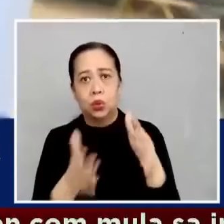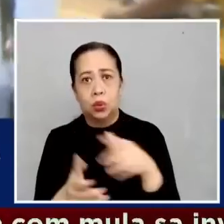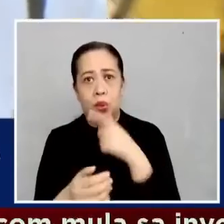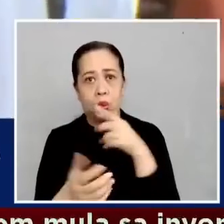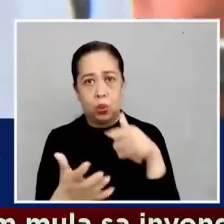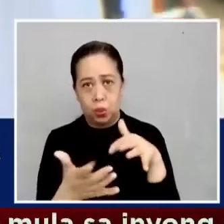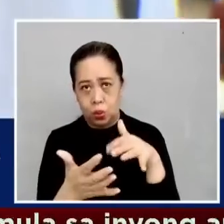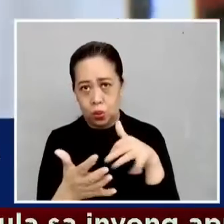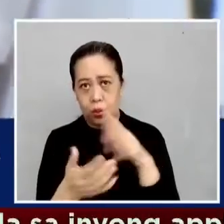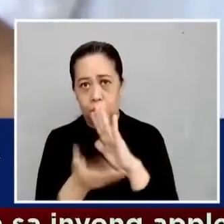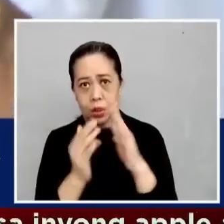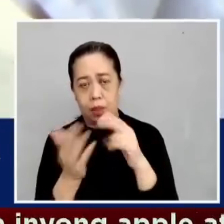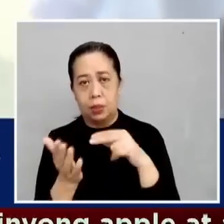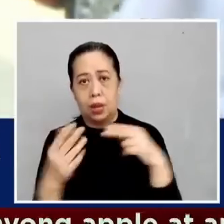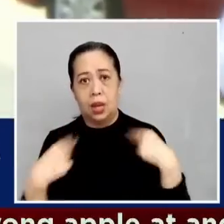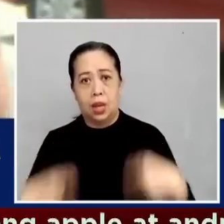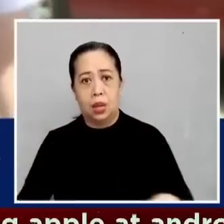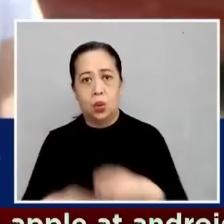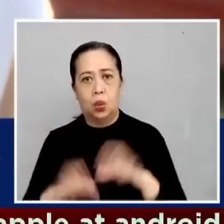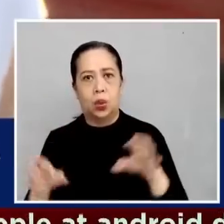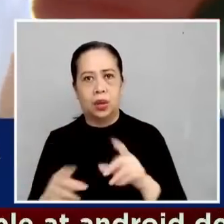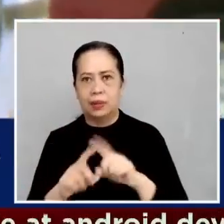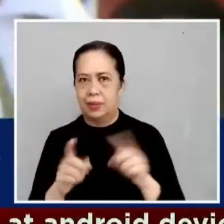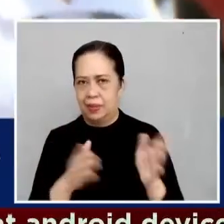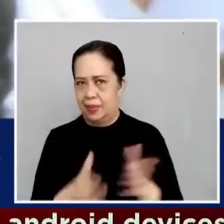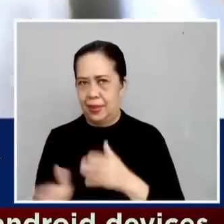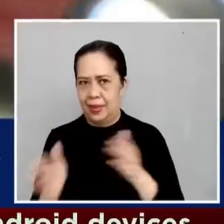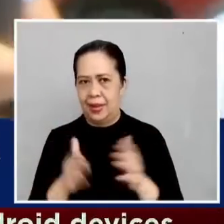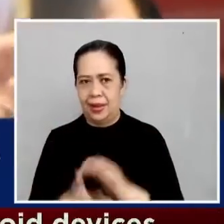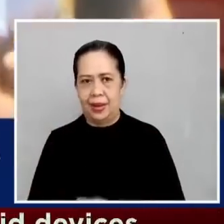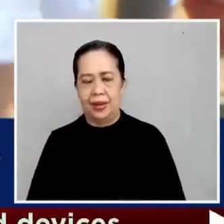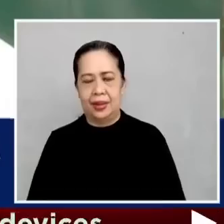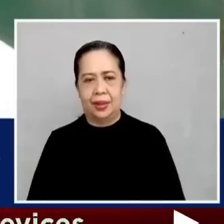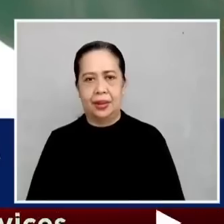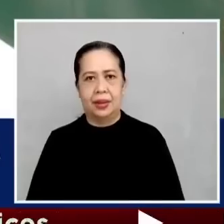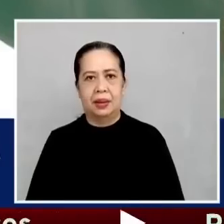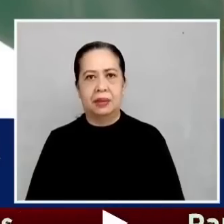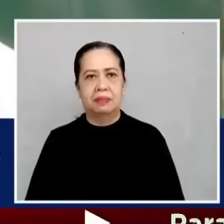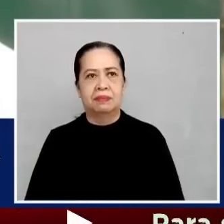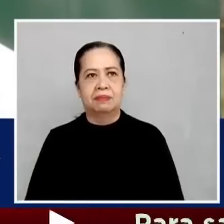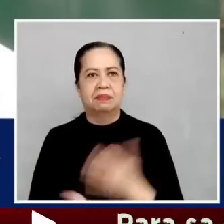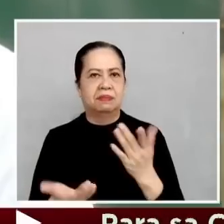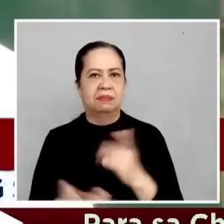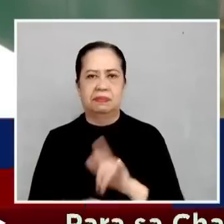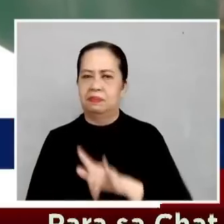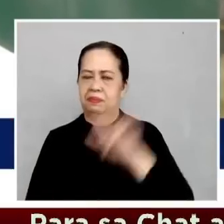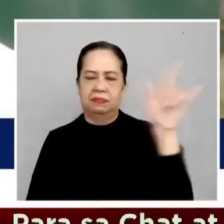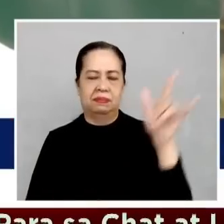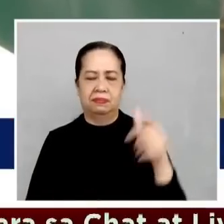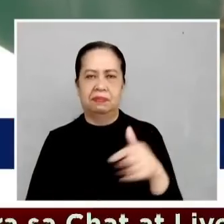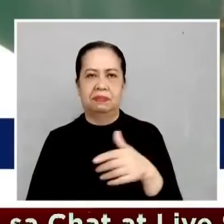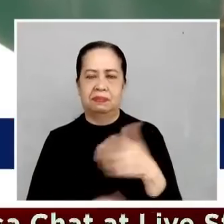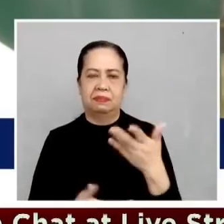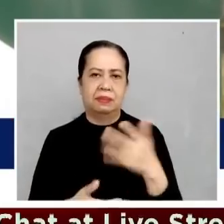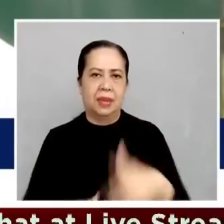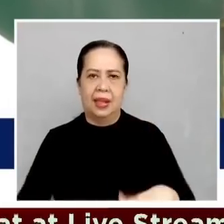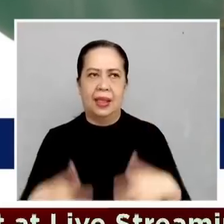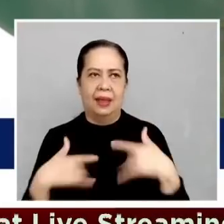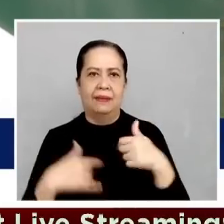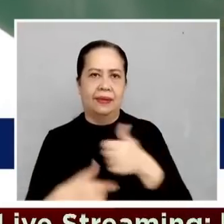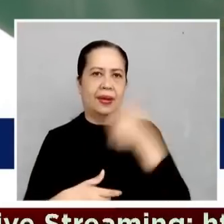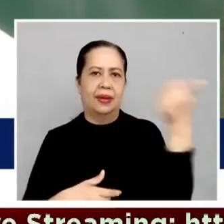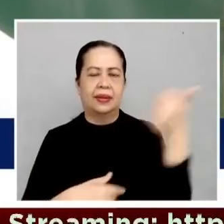nag-aaral para maging health worker, iba na ang balak. Life somewhere else outside our country would be a dream, and